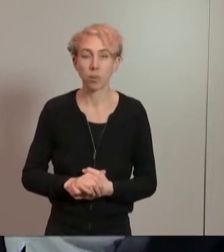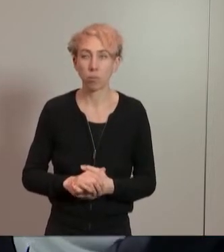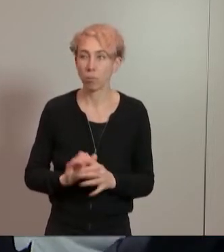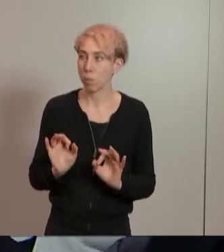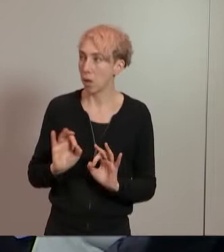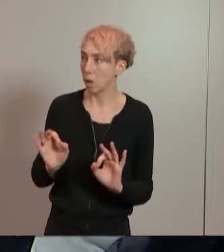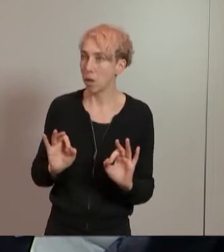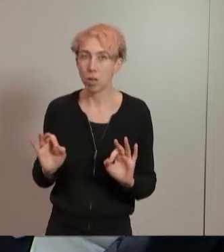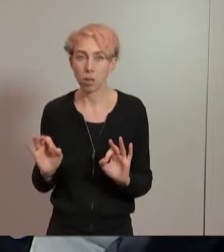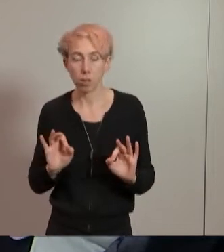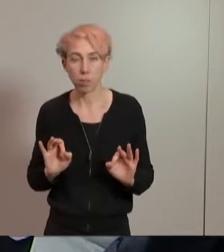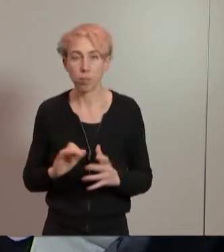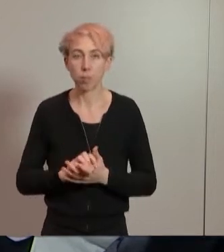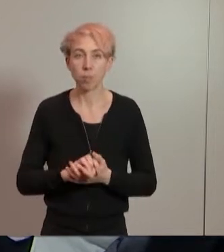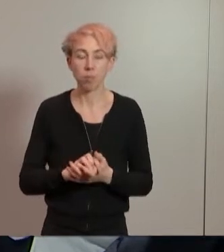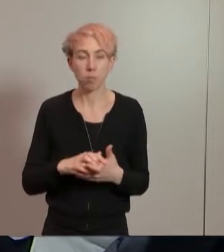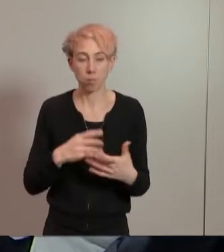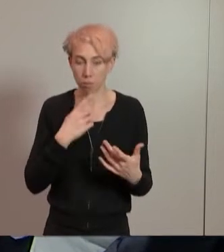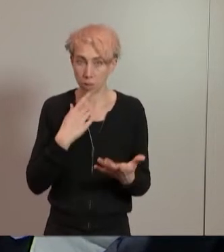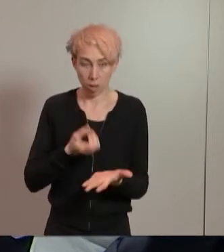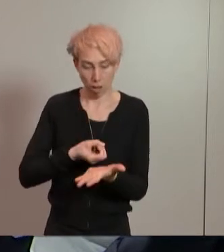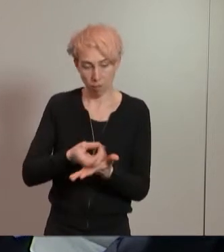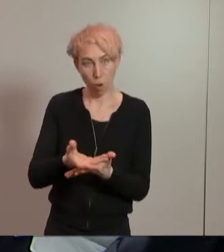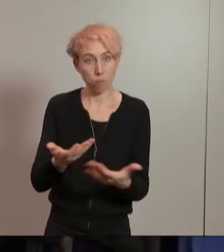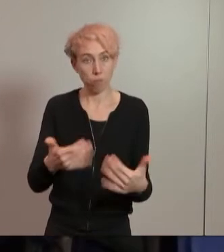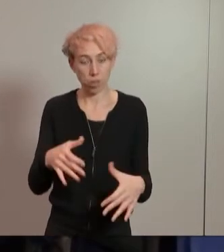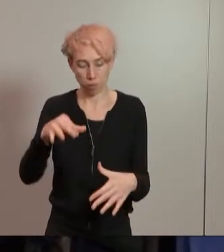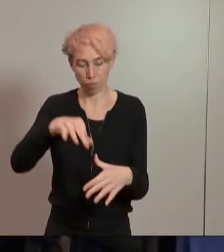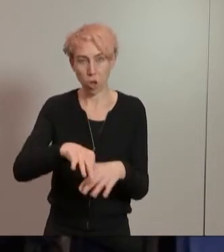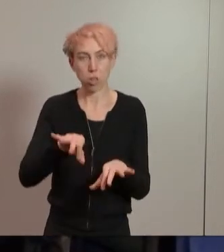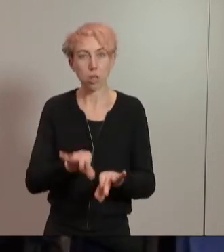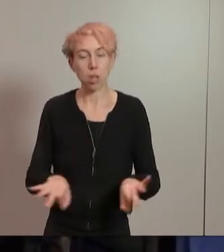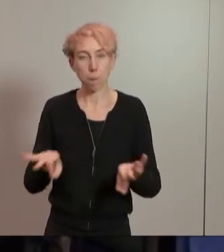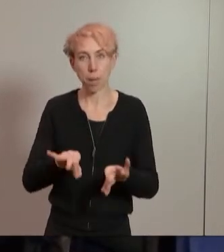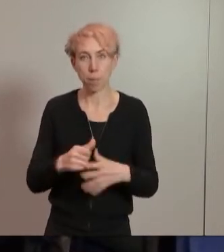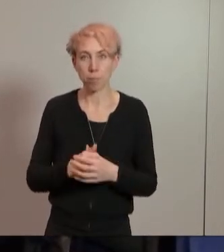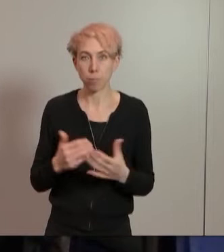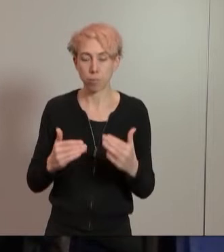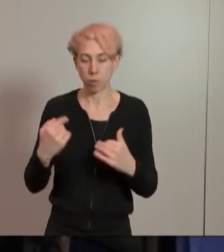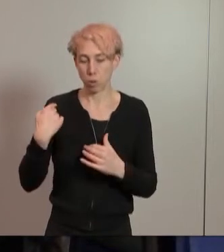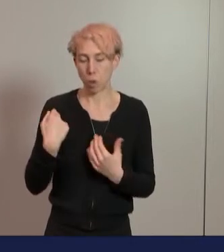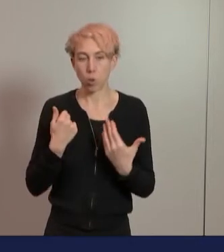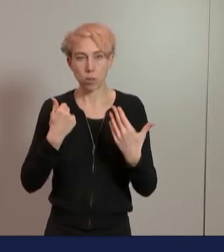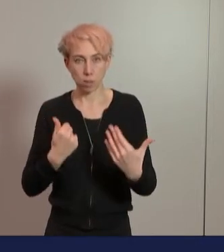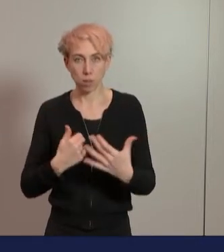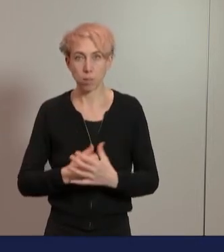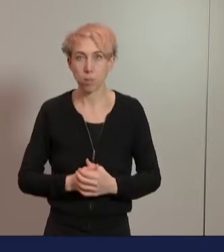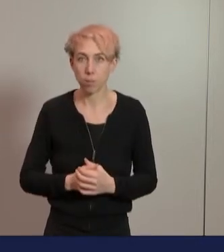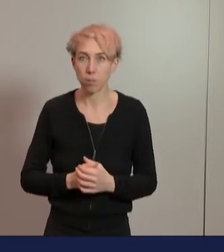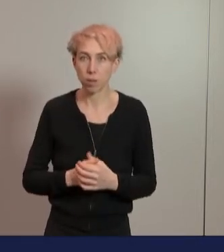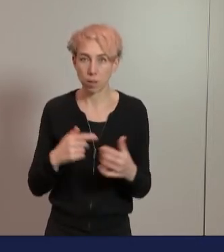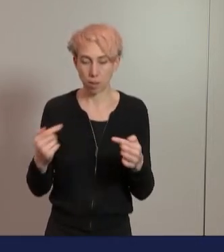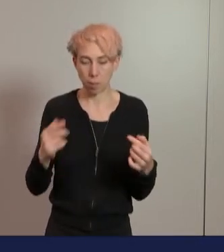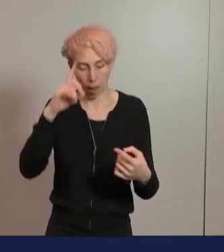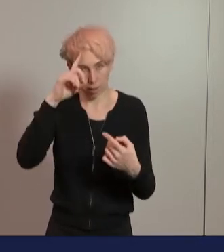Non ? C'est donc une information, il n'y a pas de vote. Délibération numéro 6,